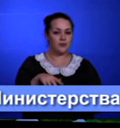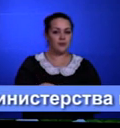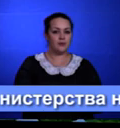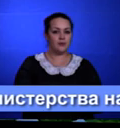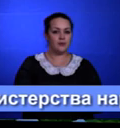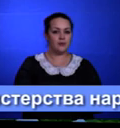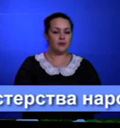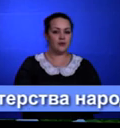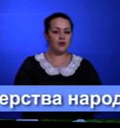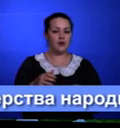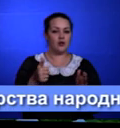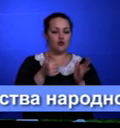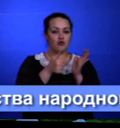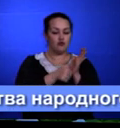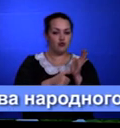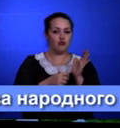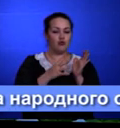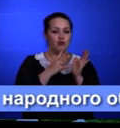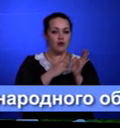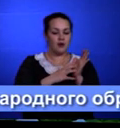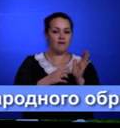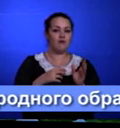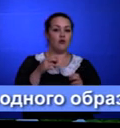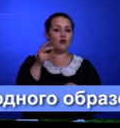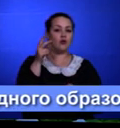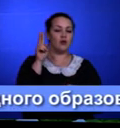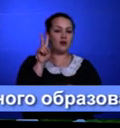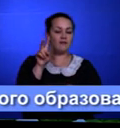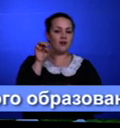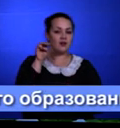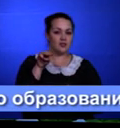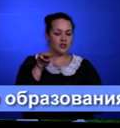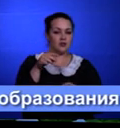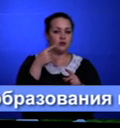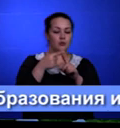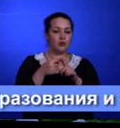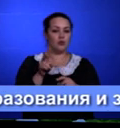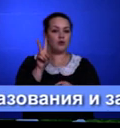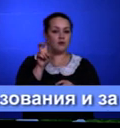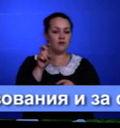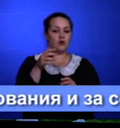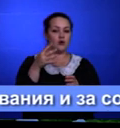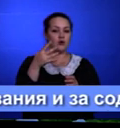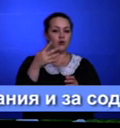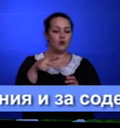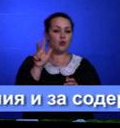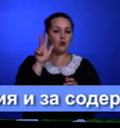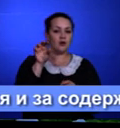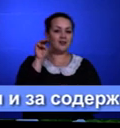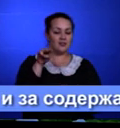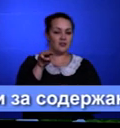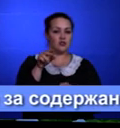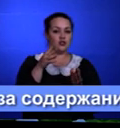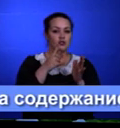к 690 2 1503 прибавить 240 3497 у вас